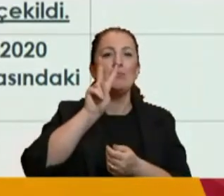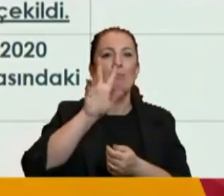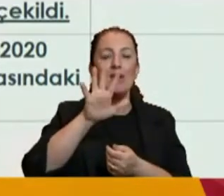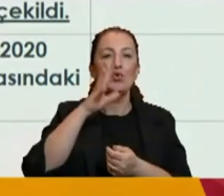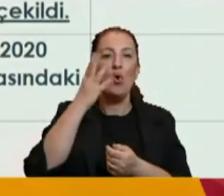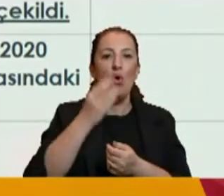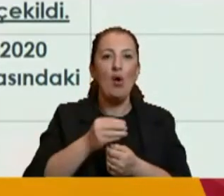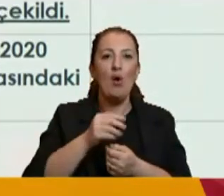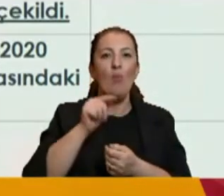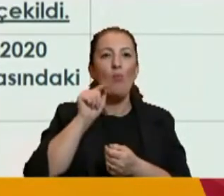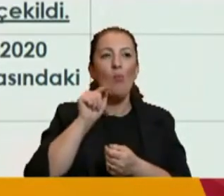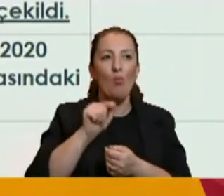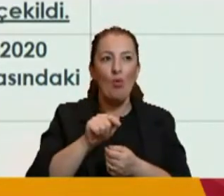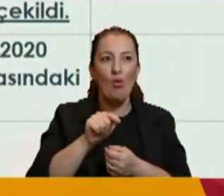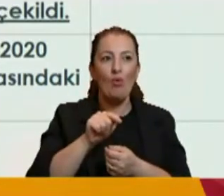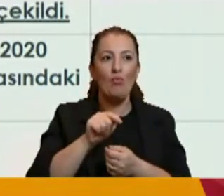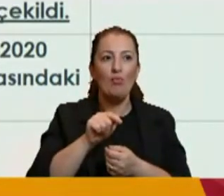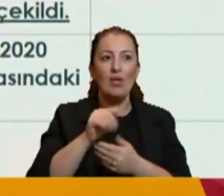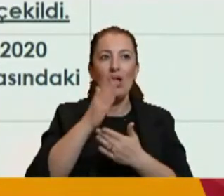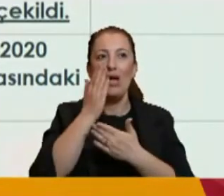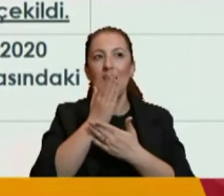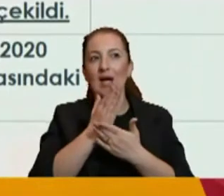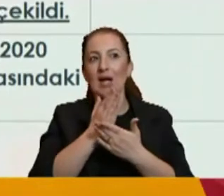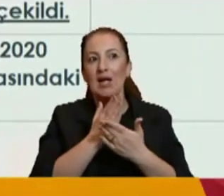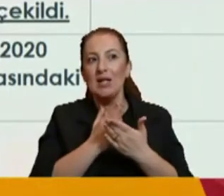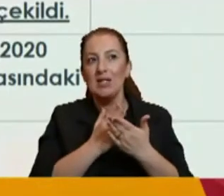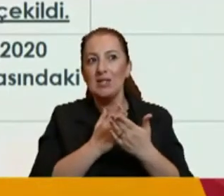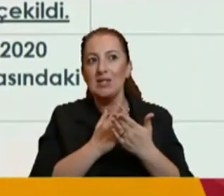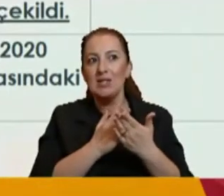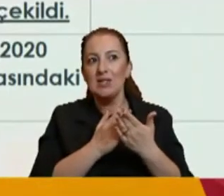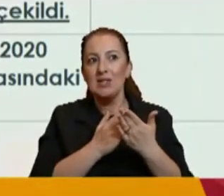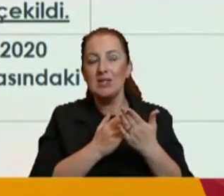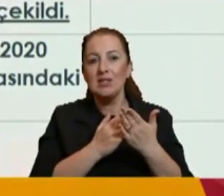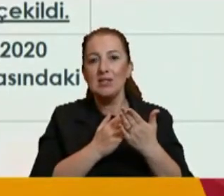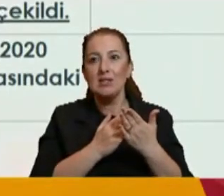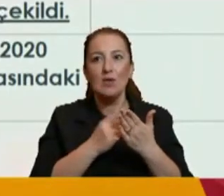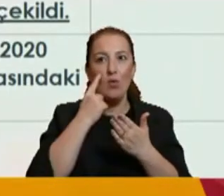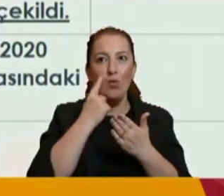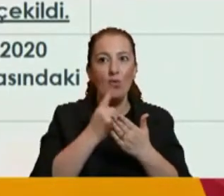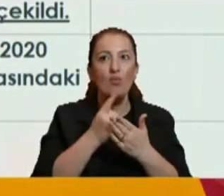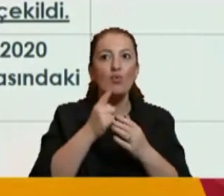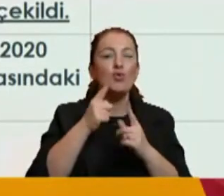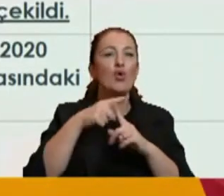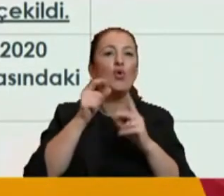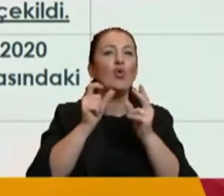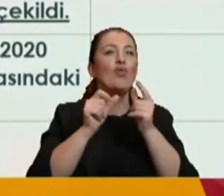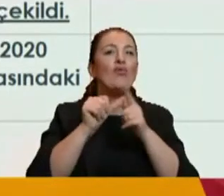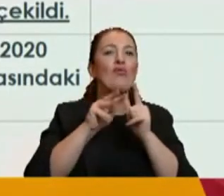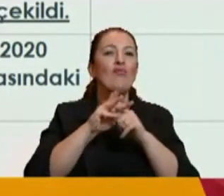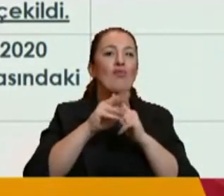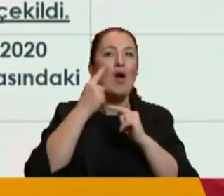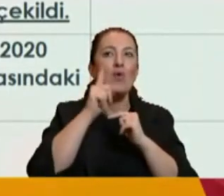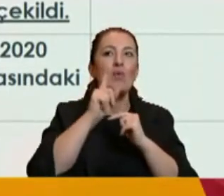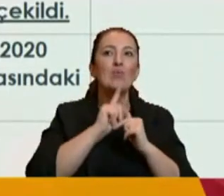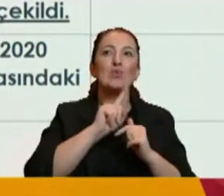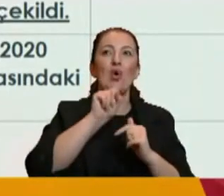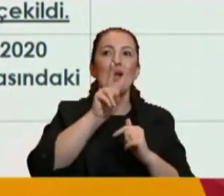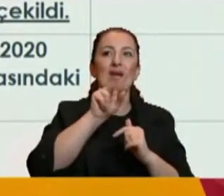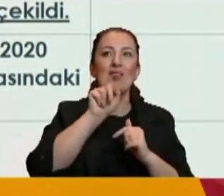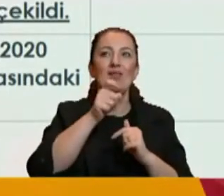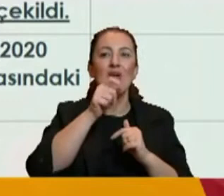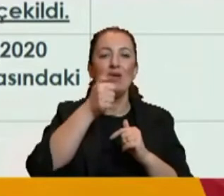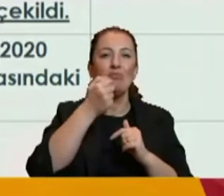burada yarısının yarısı ancak verilmiş tüfe oranı da yüzde on 2,62